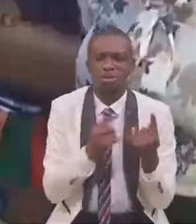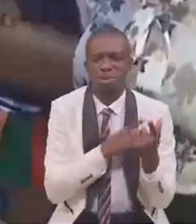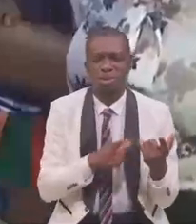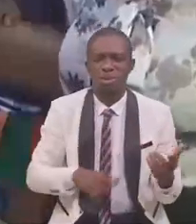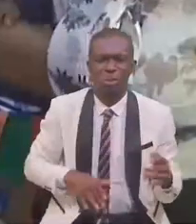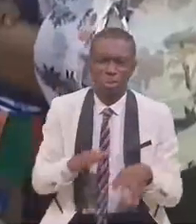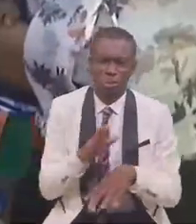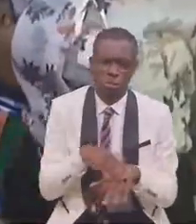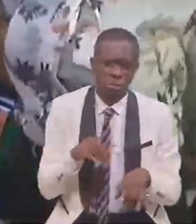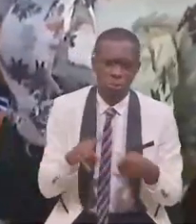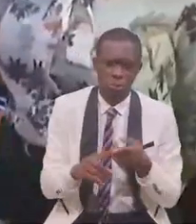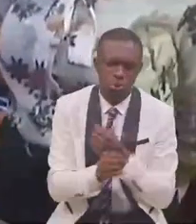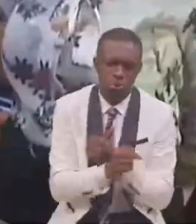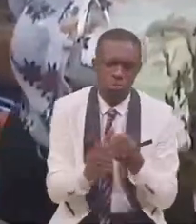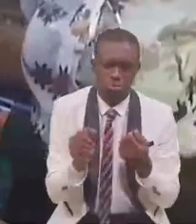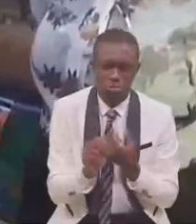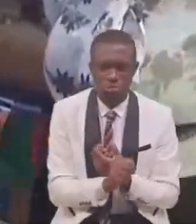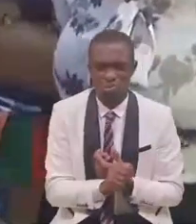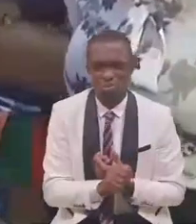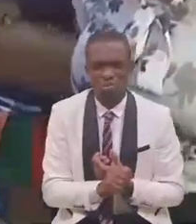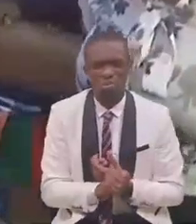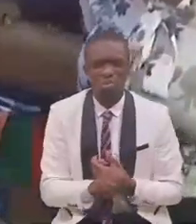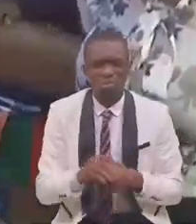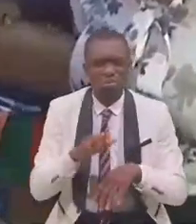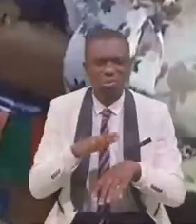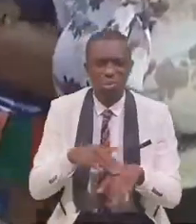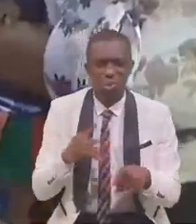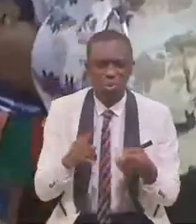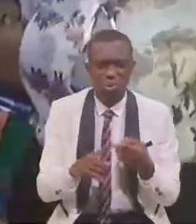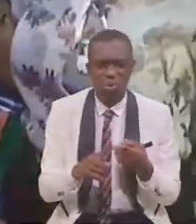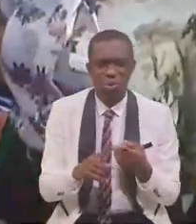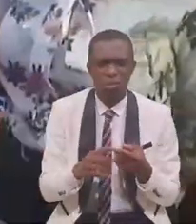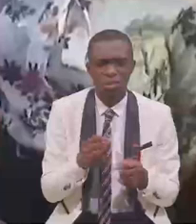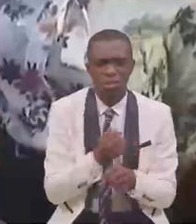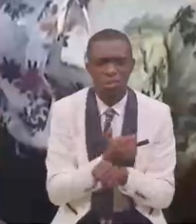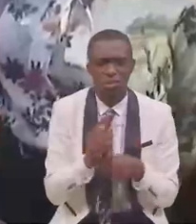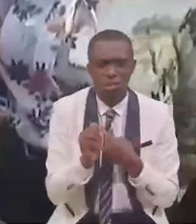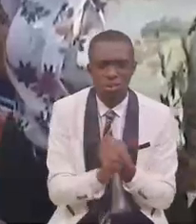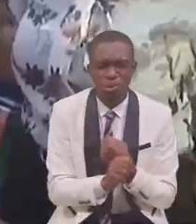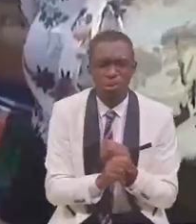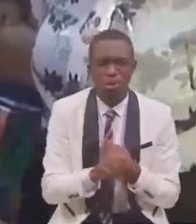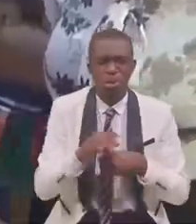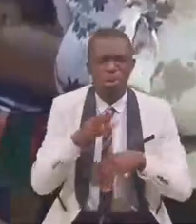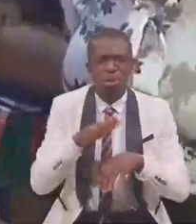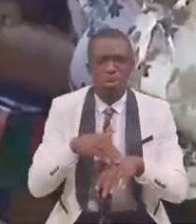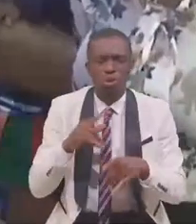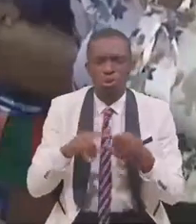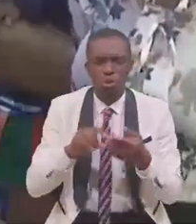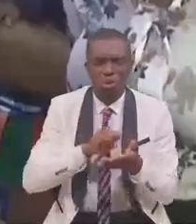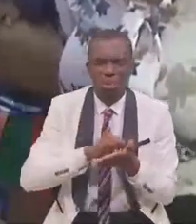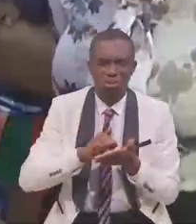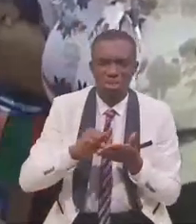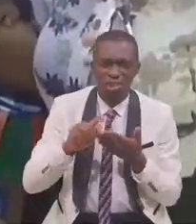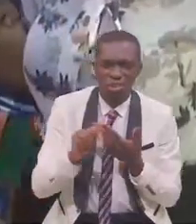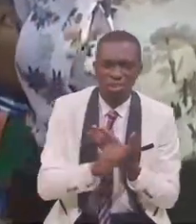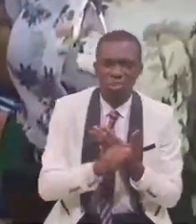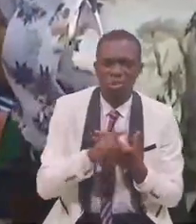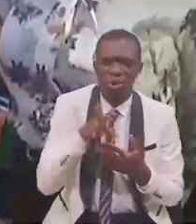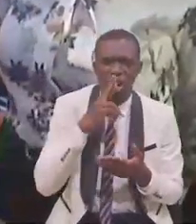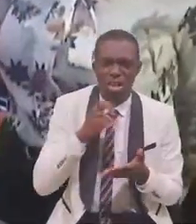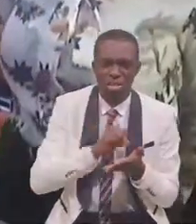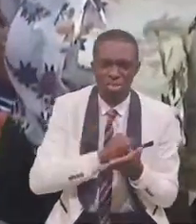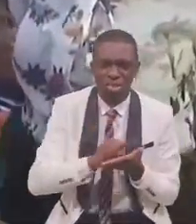sauvés. Appelez à la sanctification, nous sommes sanctifiés. Appelez au service, nous